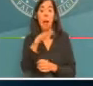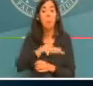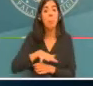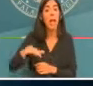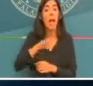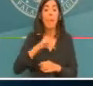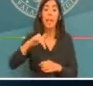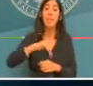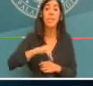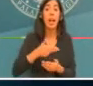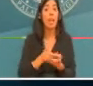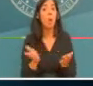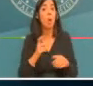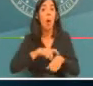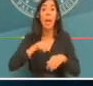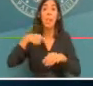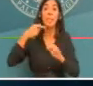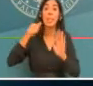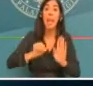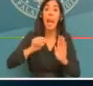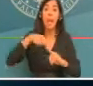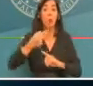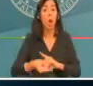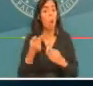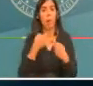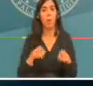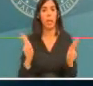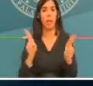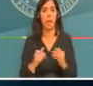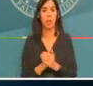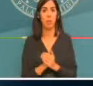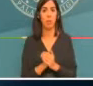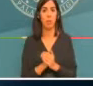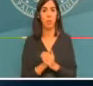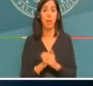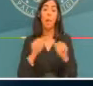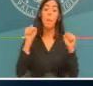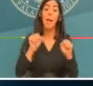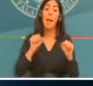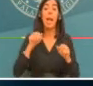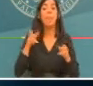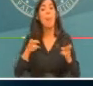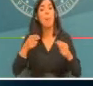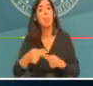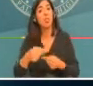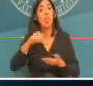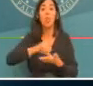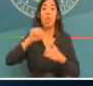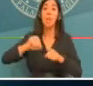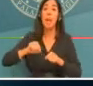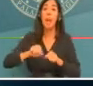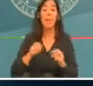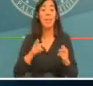piscine centri benessere centri termali chiudono anche sale gioco sale bingo sale da ballo